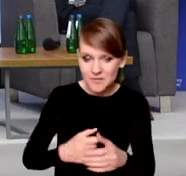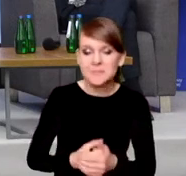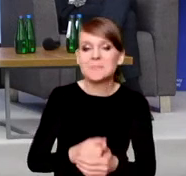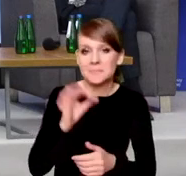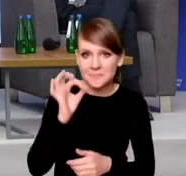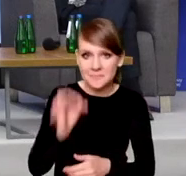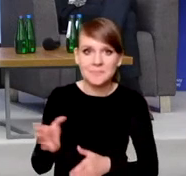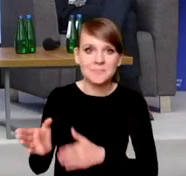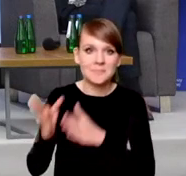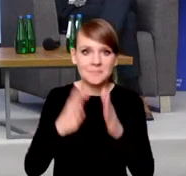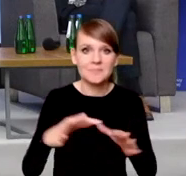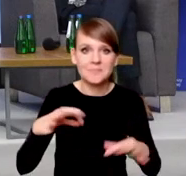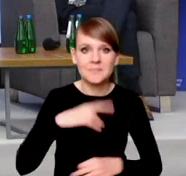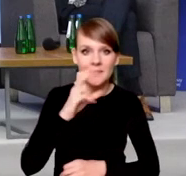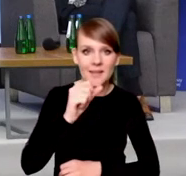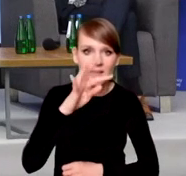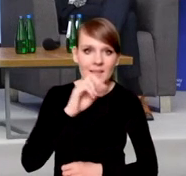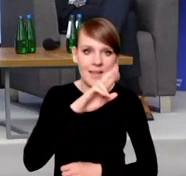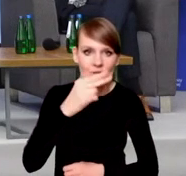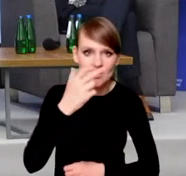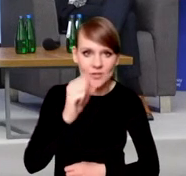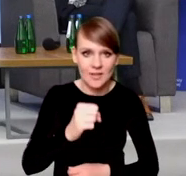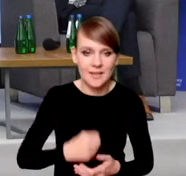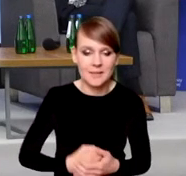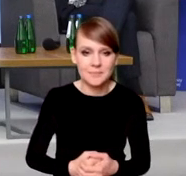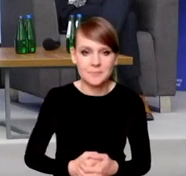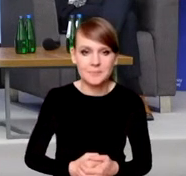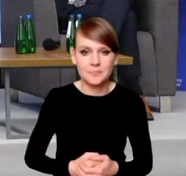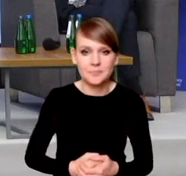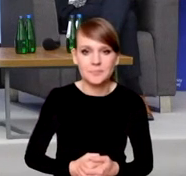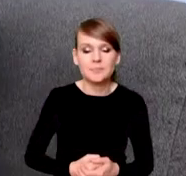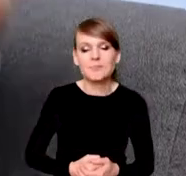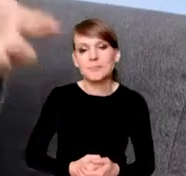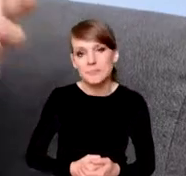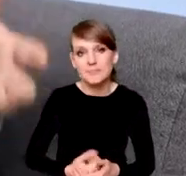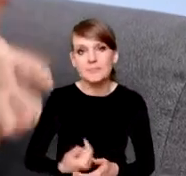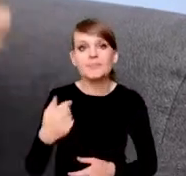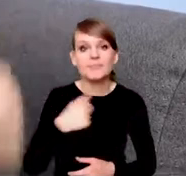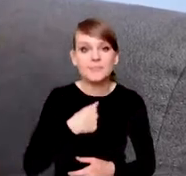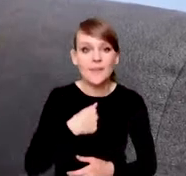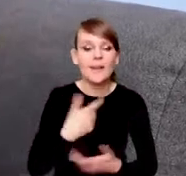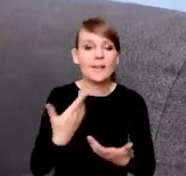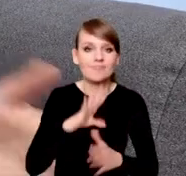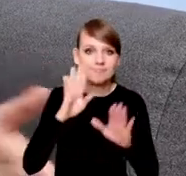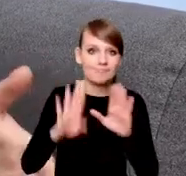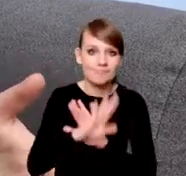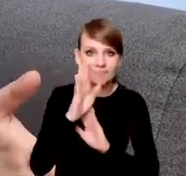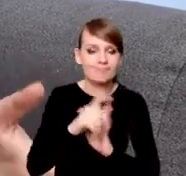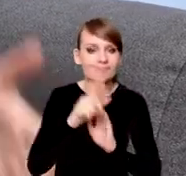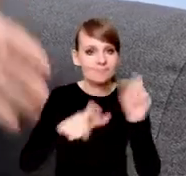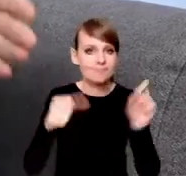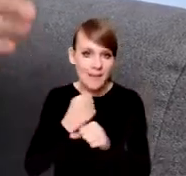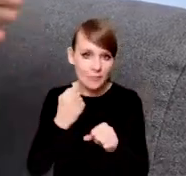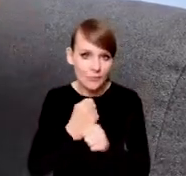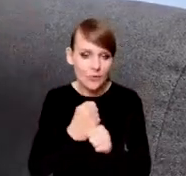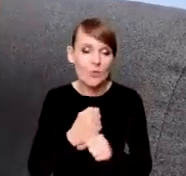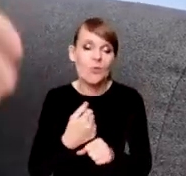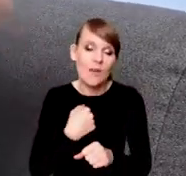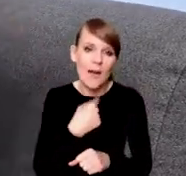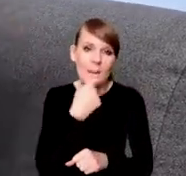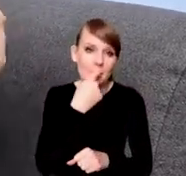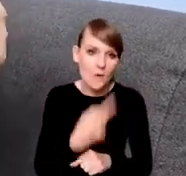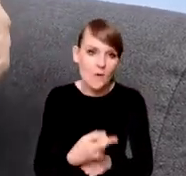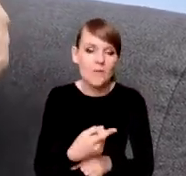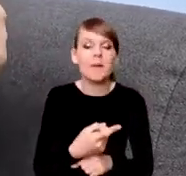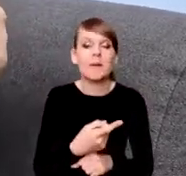pani Katarzyna? No to ja przede wszystkim jako reprezentująca pracowników powiem tak. Jeżeli